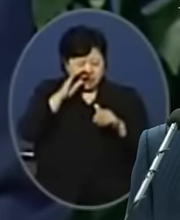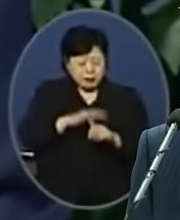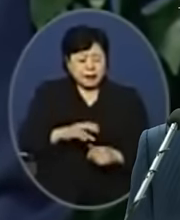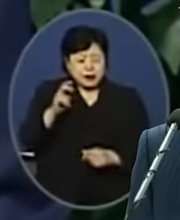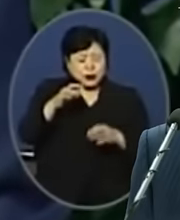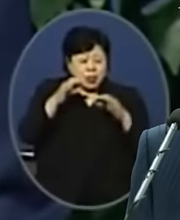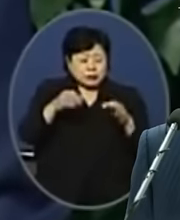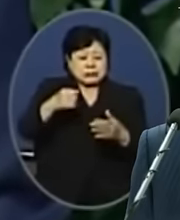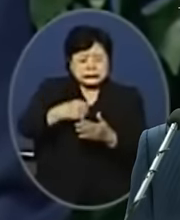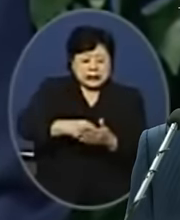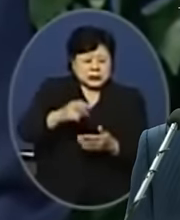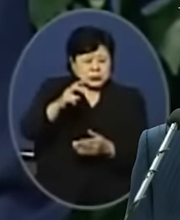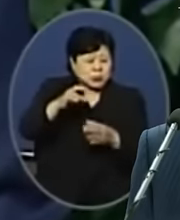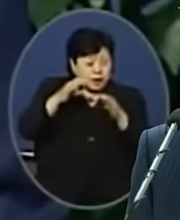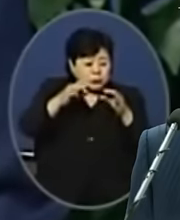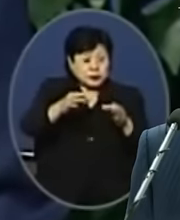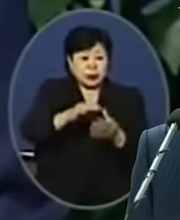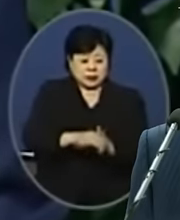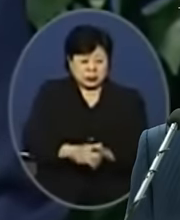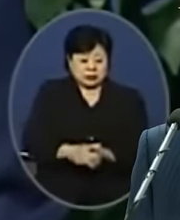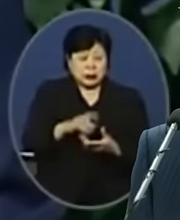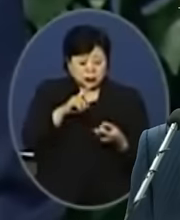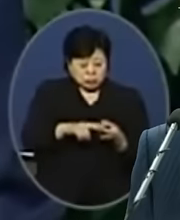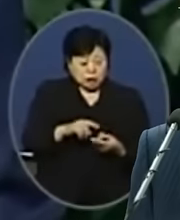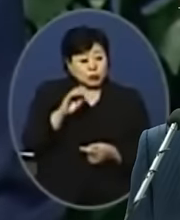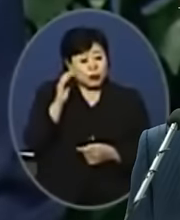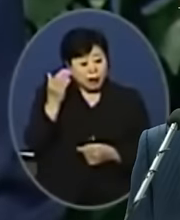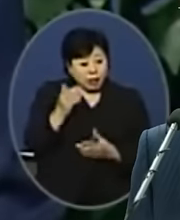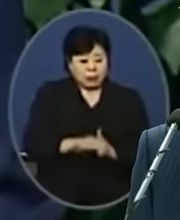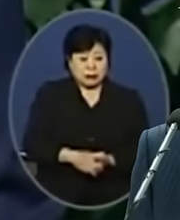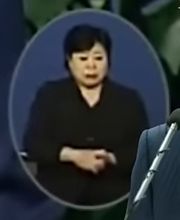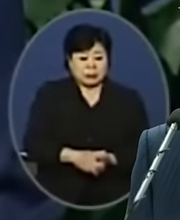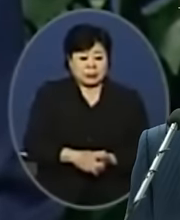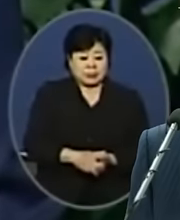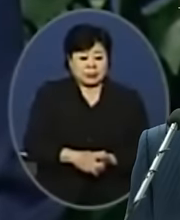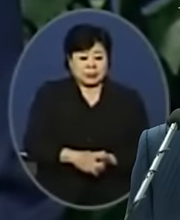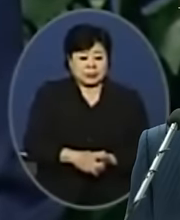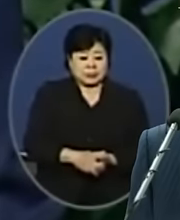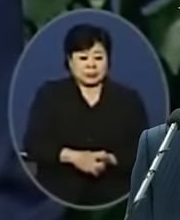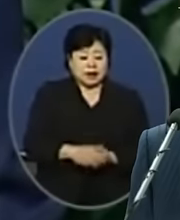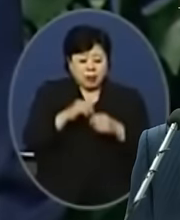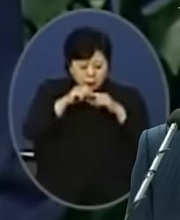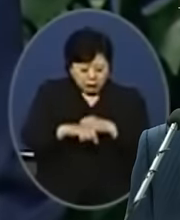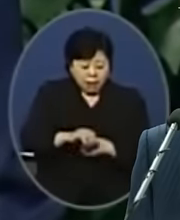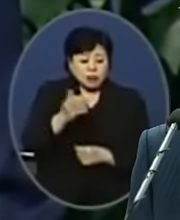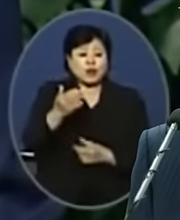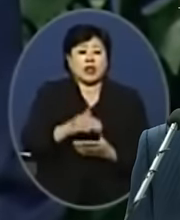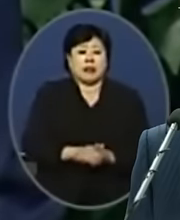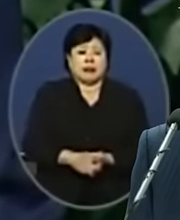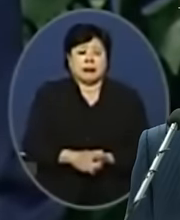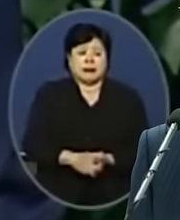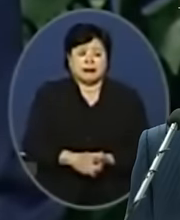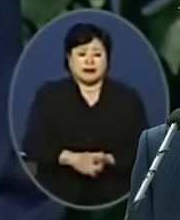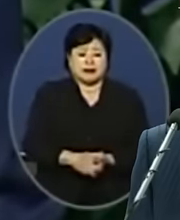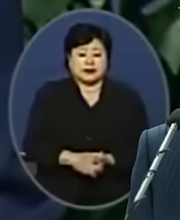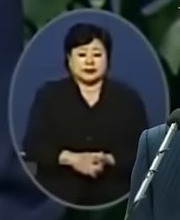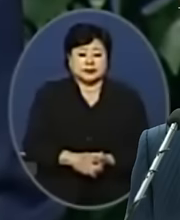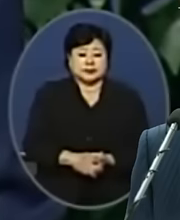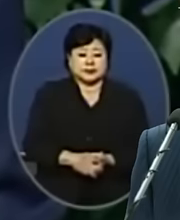노래를 탄식을 하고 부르면 그것도 이루어지는 것입니다. 홀딱 망하는 것으로 이루어지는